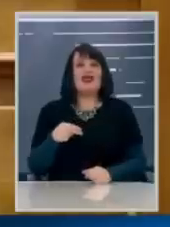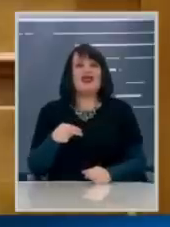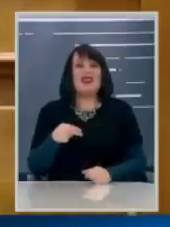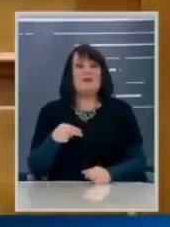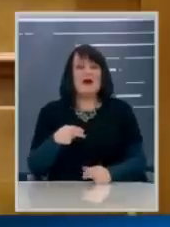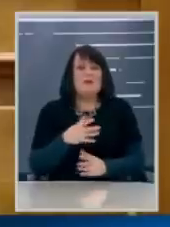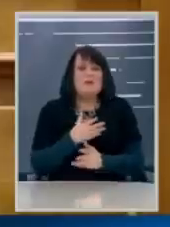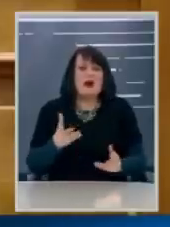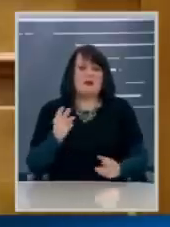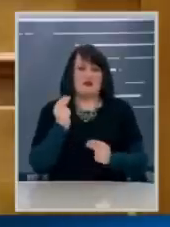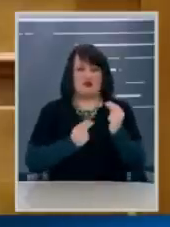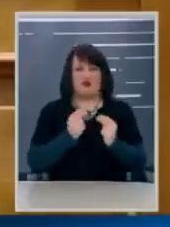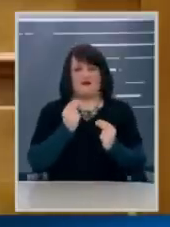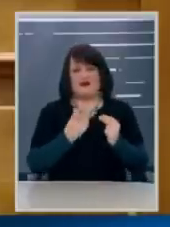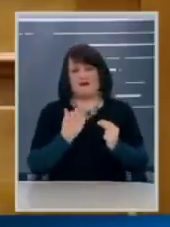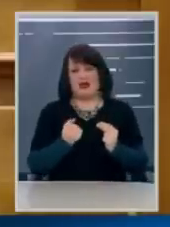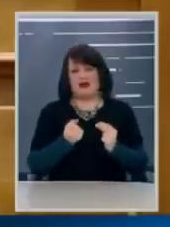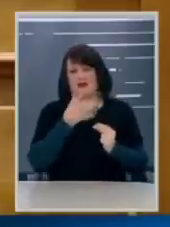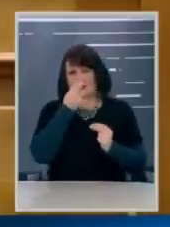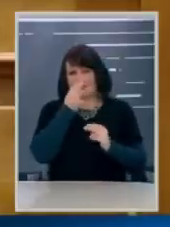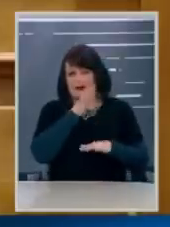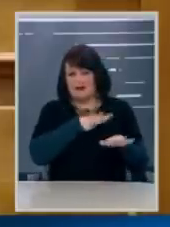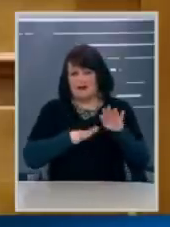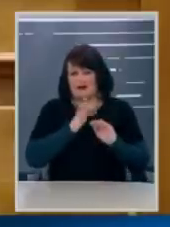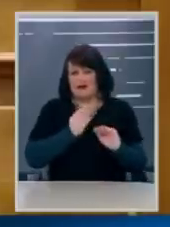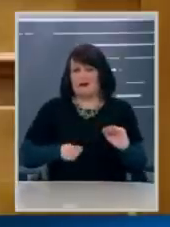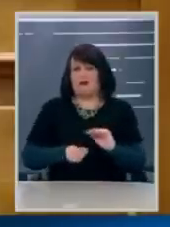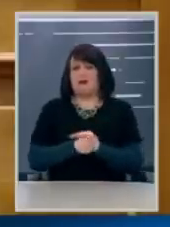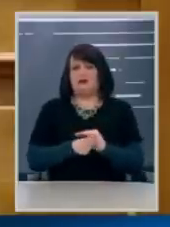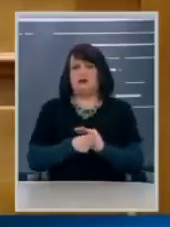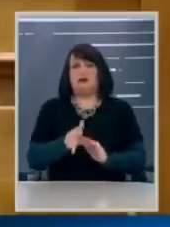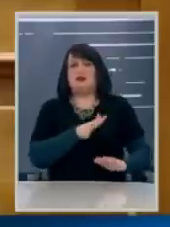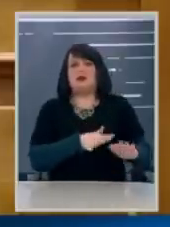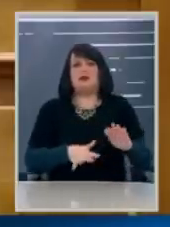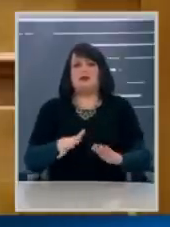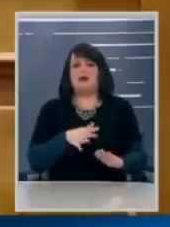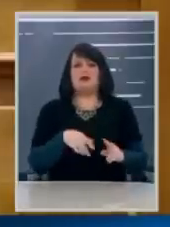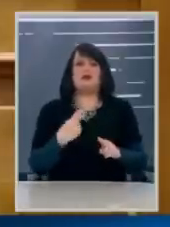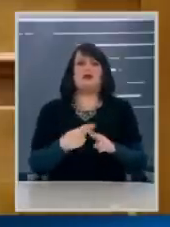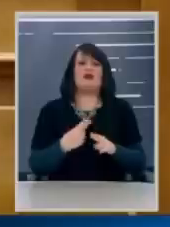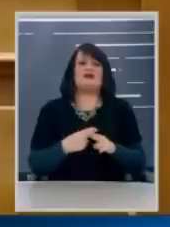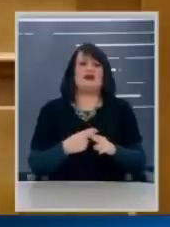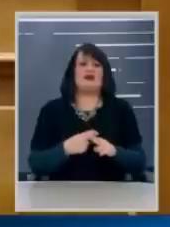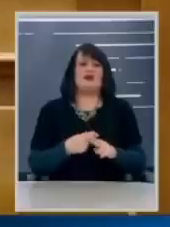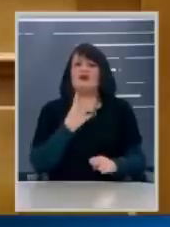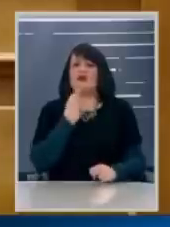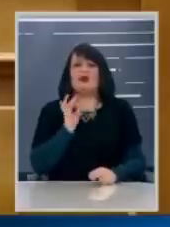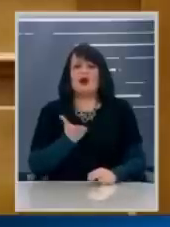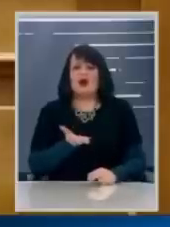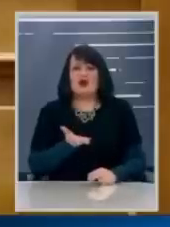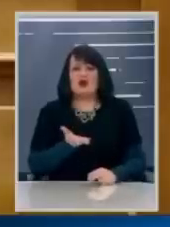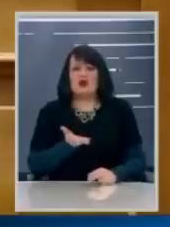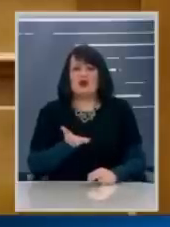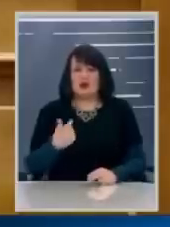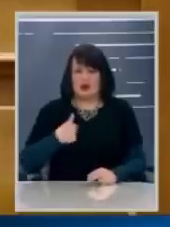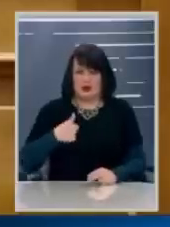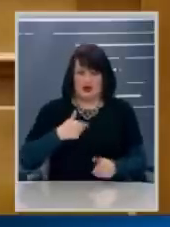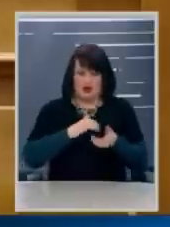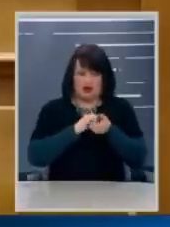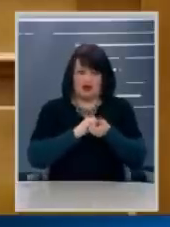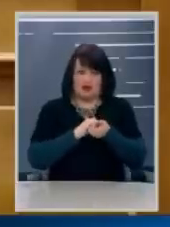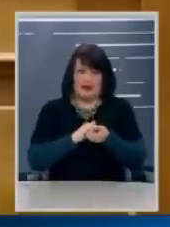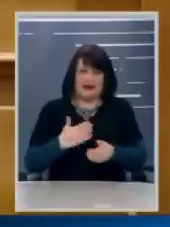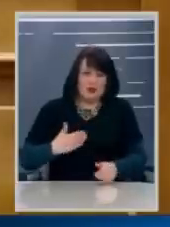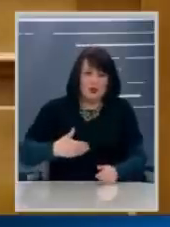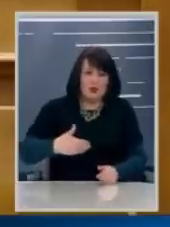τομέας με τη διαφθορά και τη διαπλοκή. Και ξέρετε, είναι πολύ σημαντικό, γιατί ηγούμενος κόμματος που έκανε 40 χρόνια